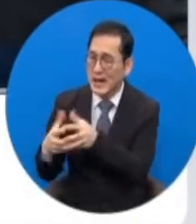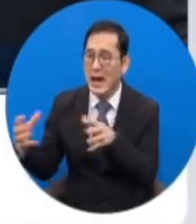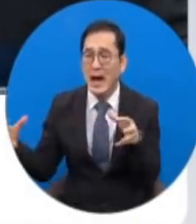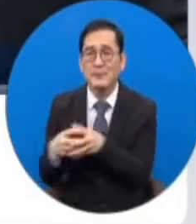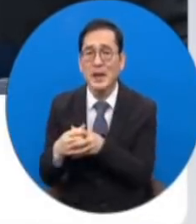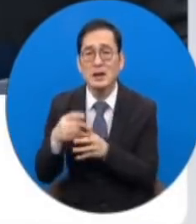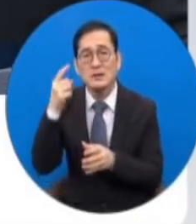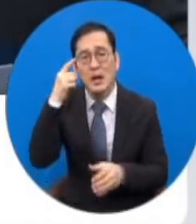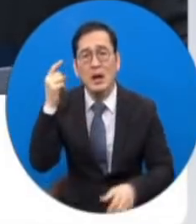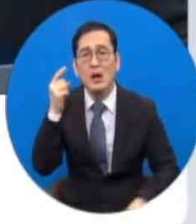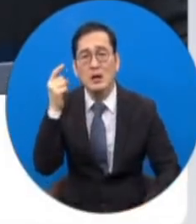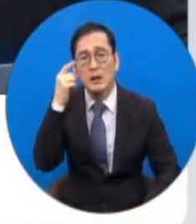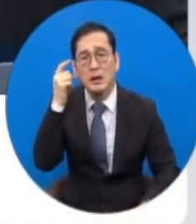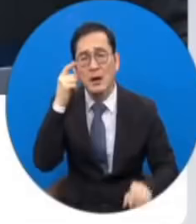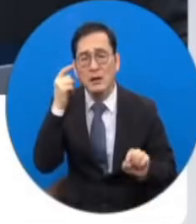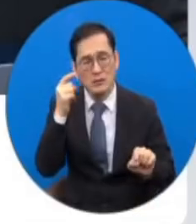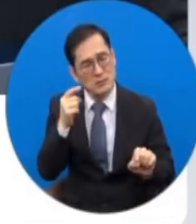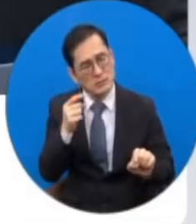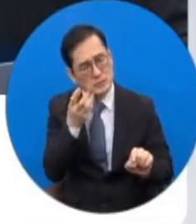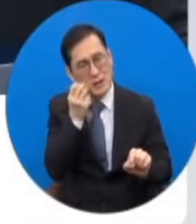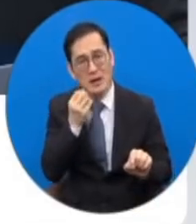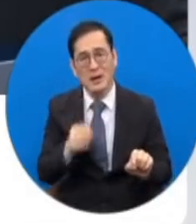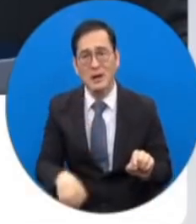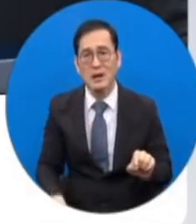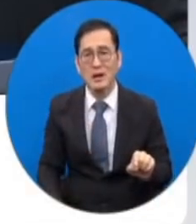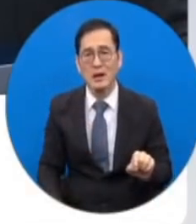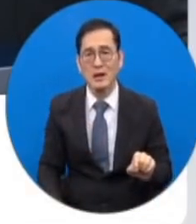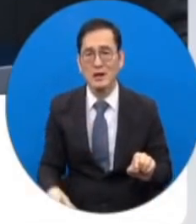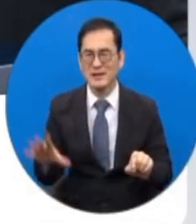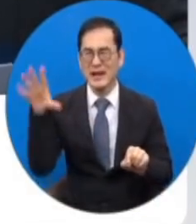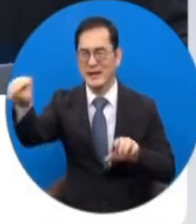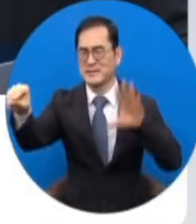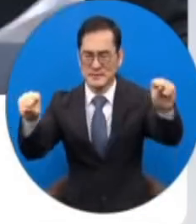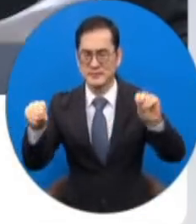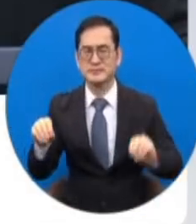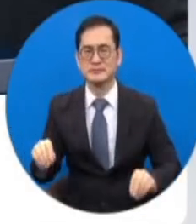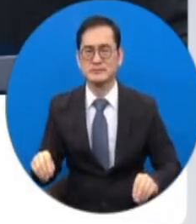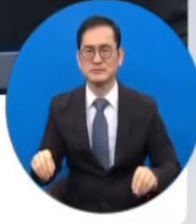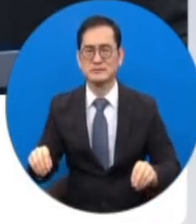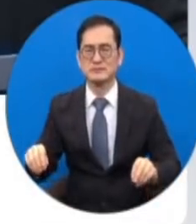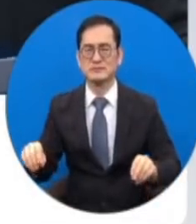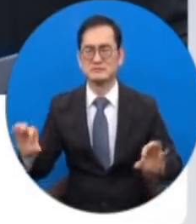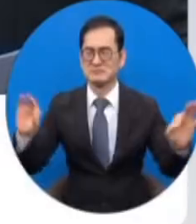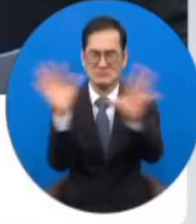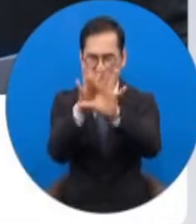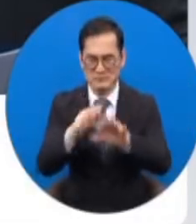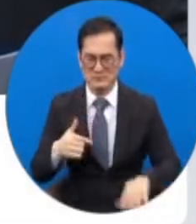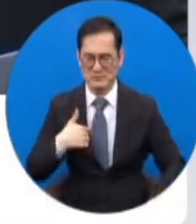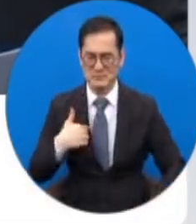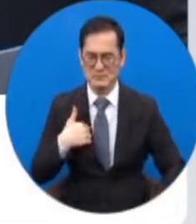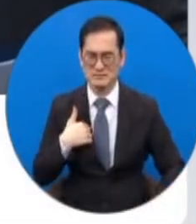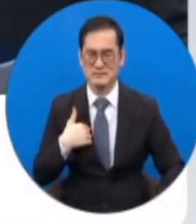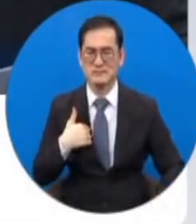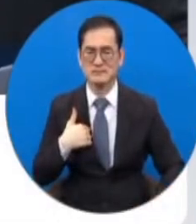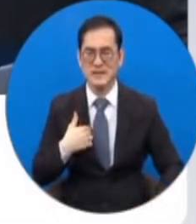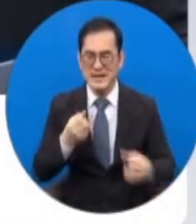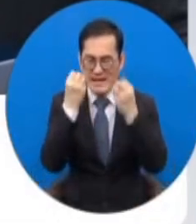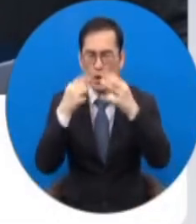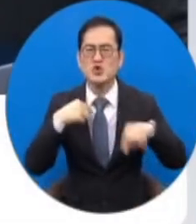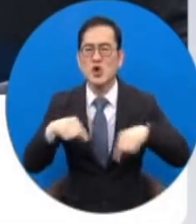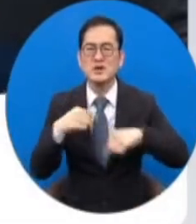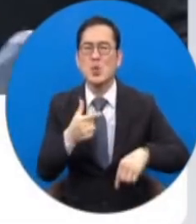하는 거예요 그럼 본인이 어떤 정체성과 가치관에 있어서 갈 짓자 그러고 걸고 있다고 봐요 음 그래서